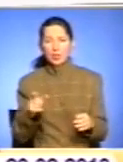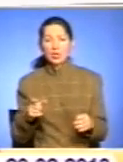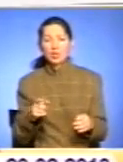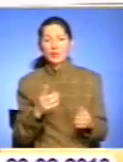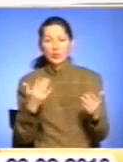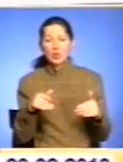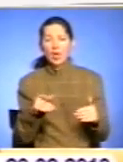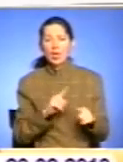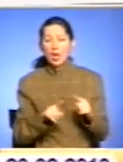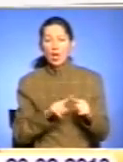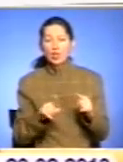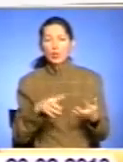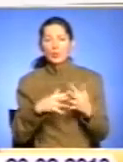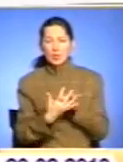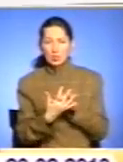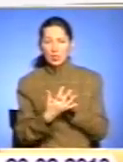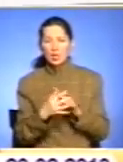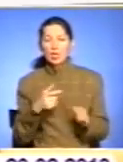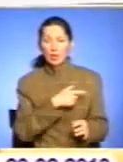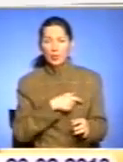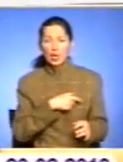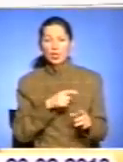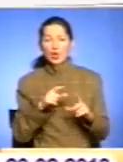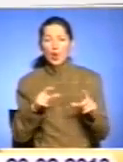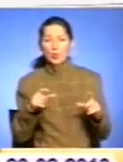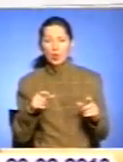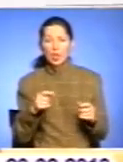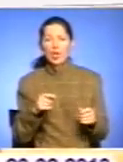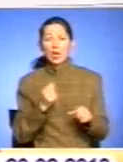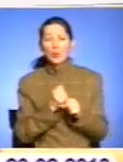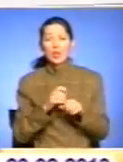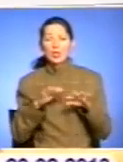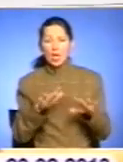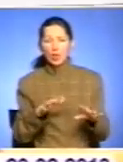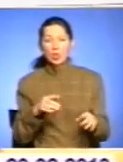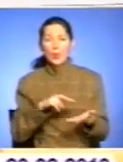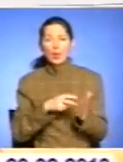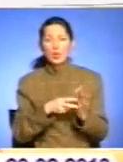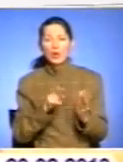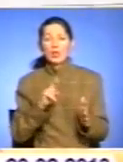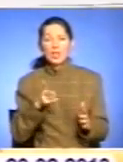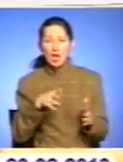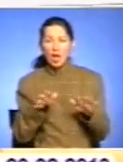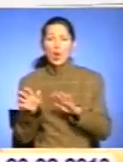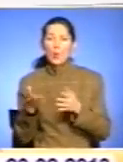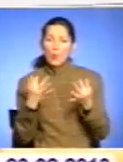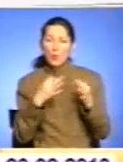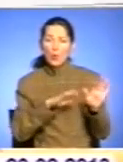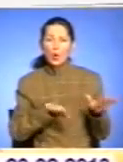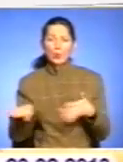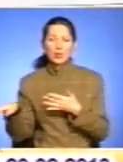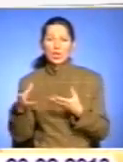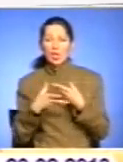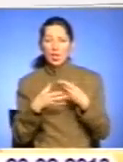депутатські корпуси і селищні вживали негайно заходів, планували, як пропустити талу воду, яка може привести до